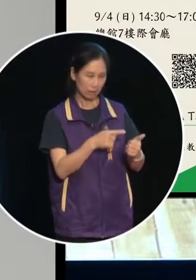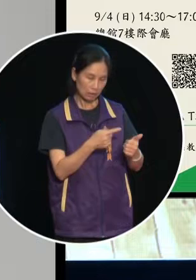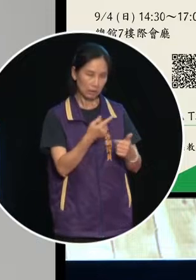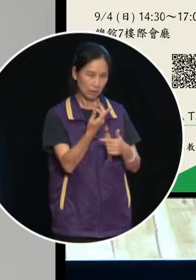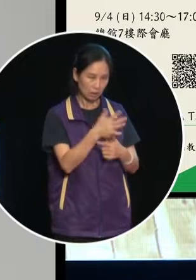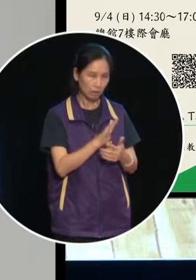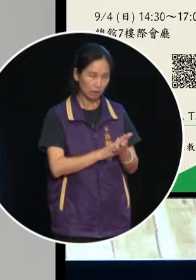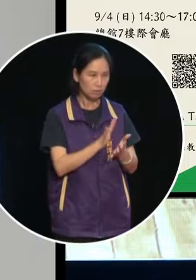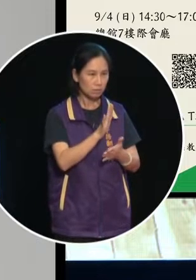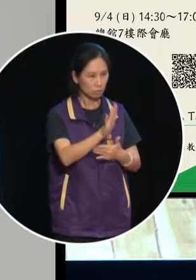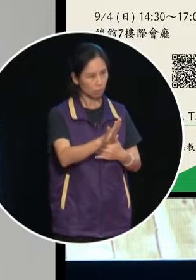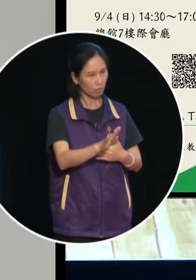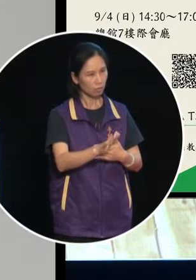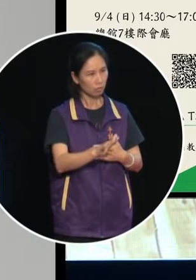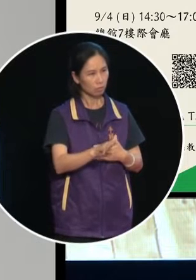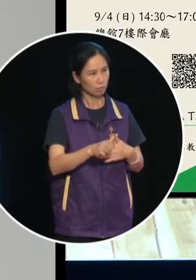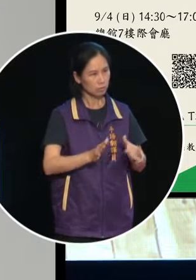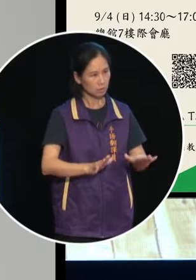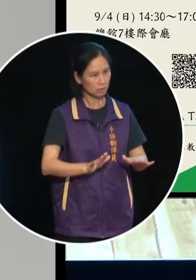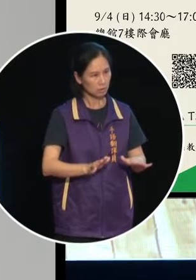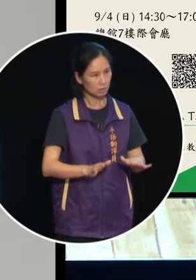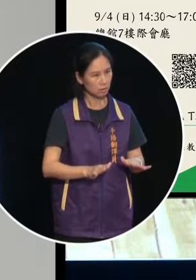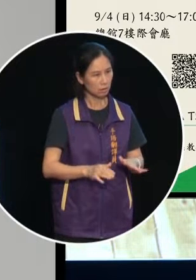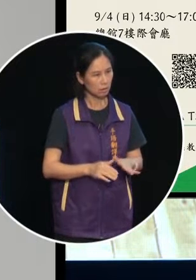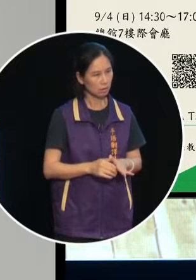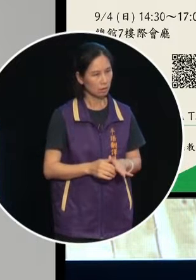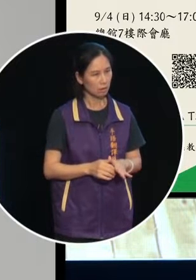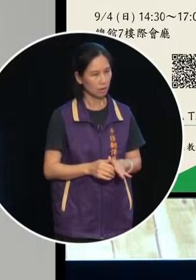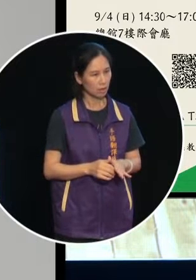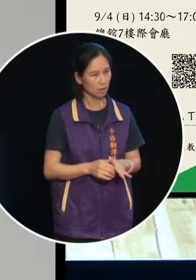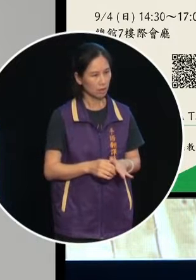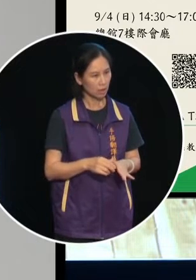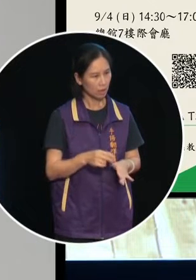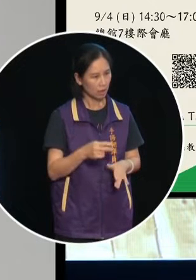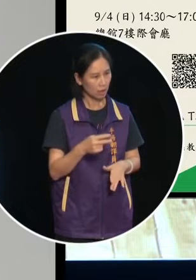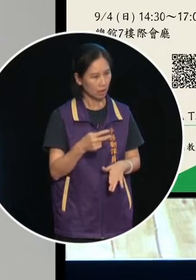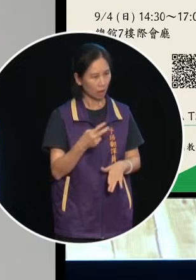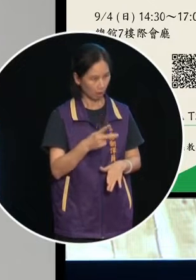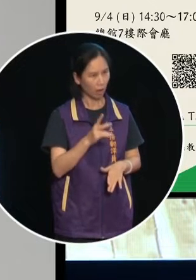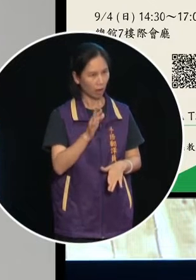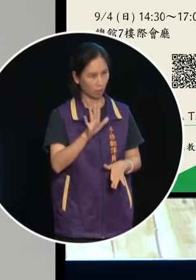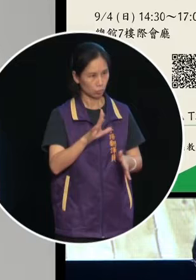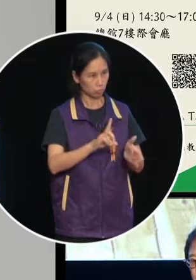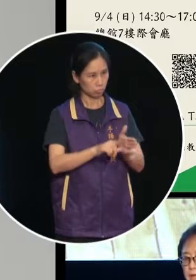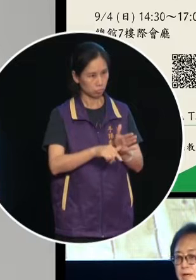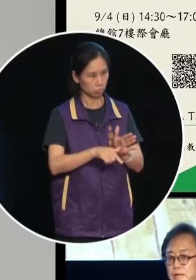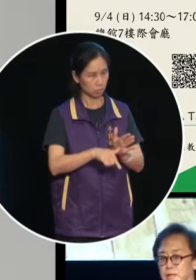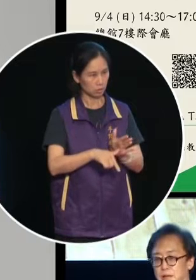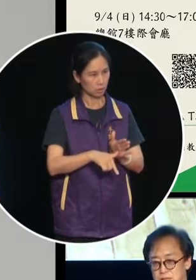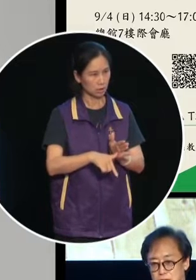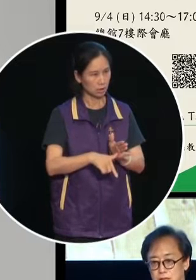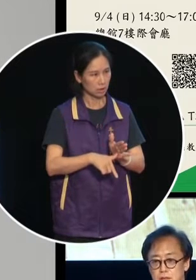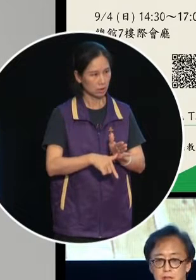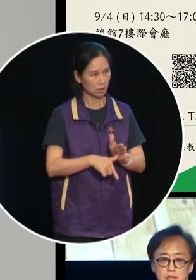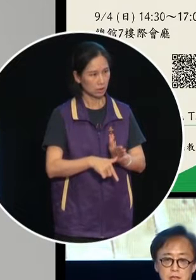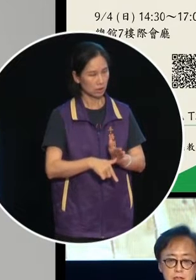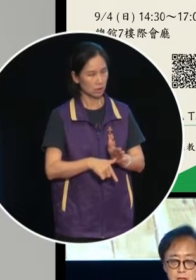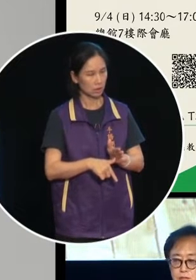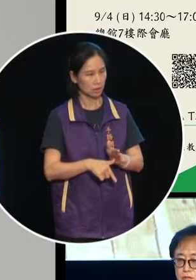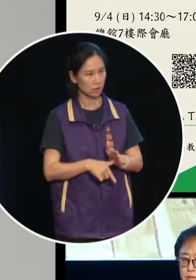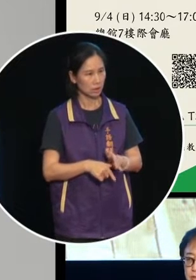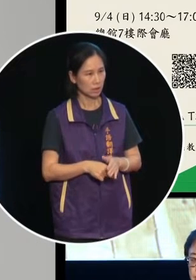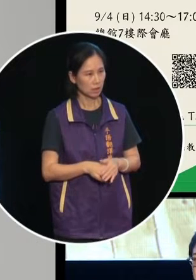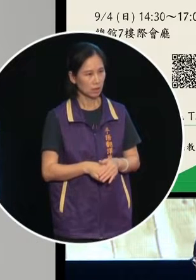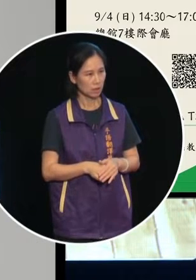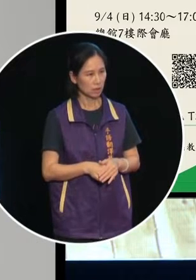离开之后还没有到3个月的，我们 还有一些心理上的伤痕还在，